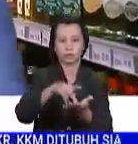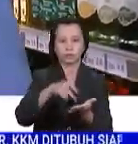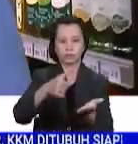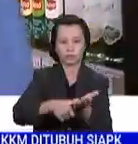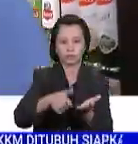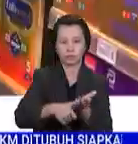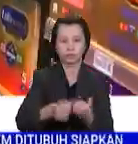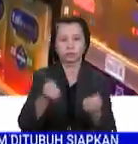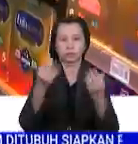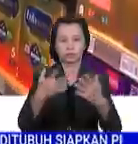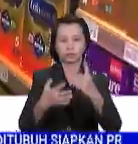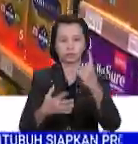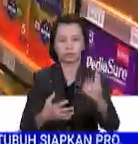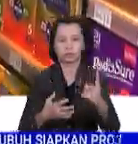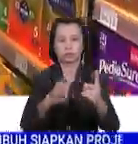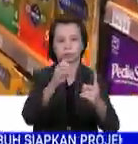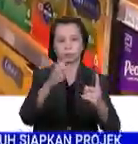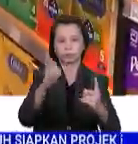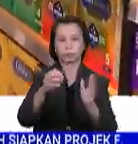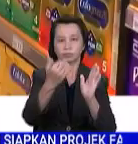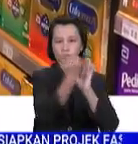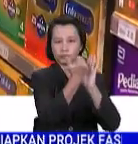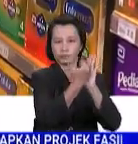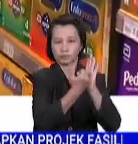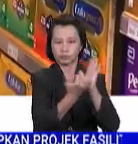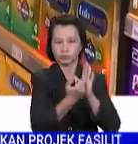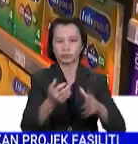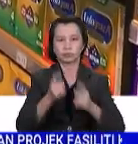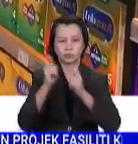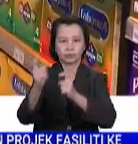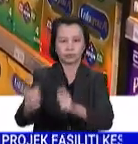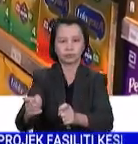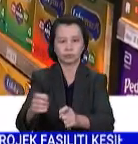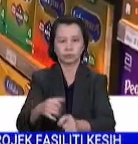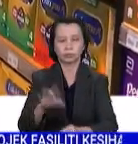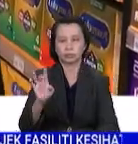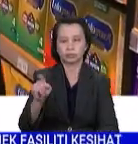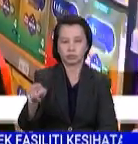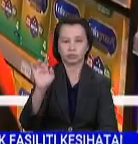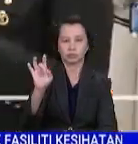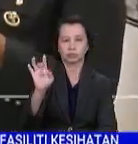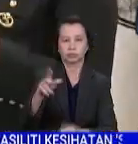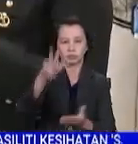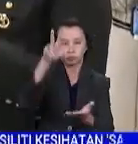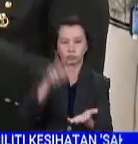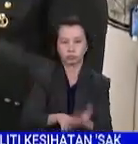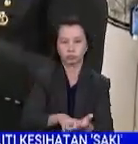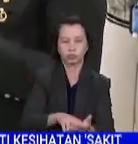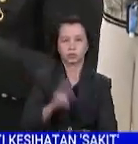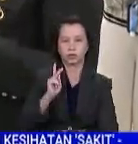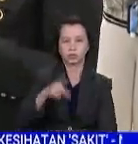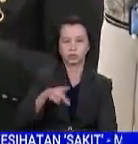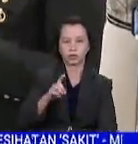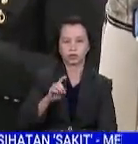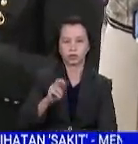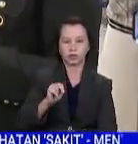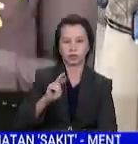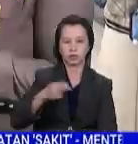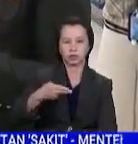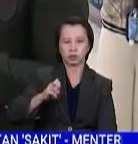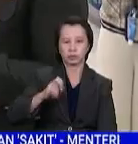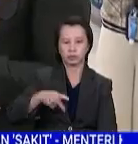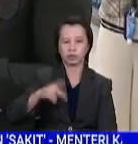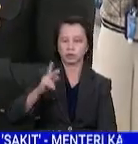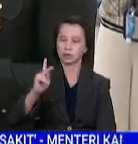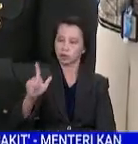belah. Sebanyak 100 premis di Senarai Pendek menerima anugerah tersebut yang merupakan satu pengiktirafan